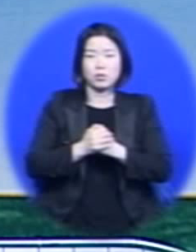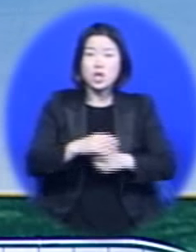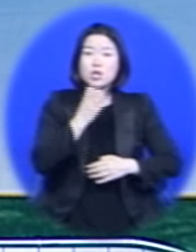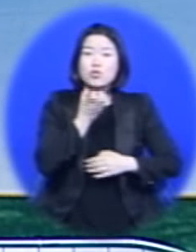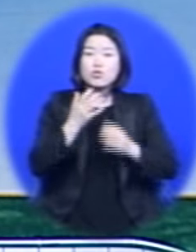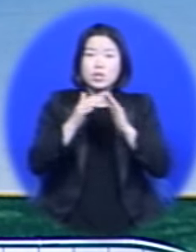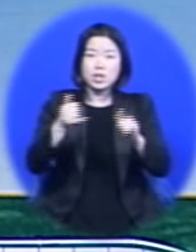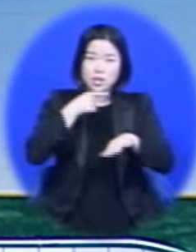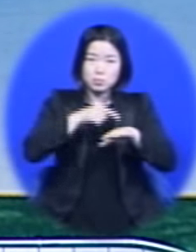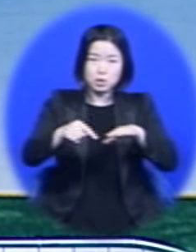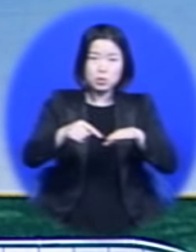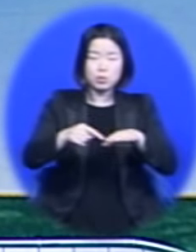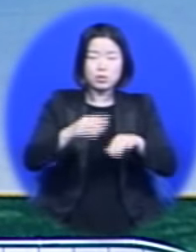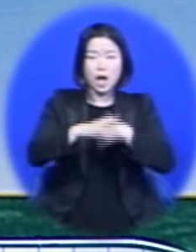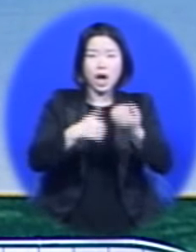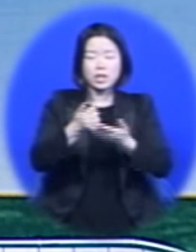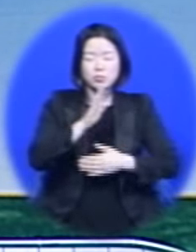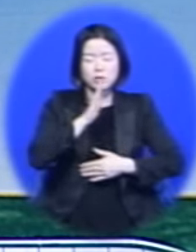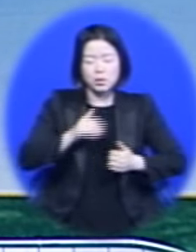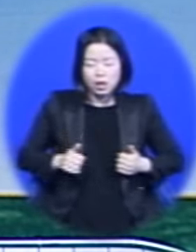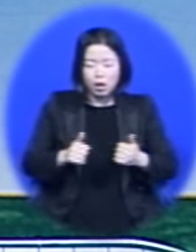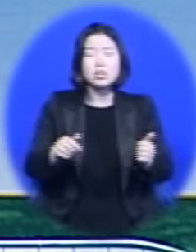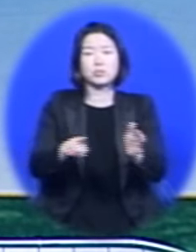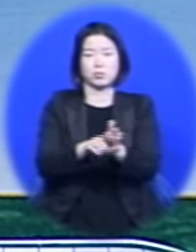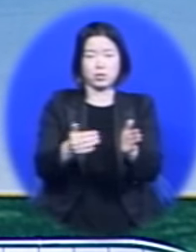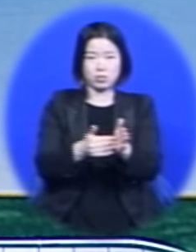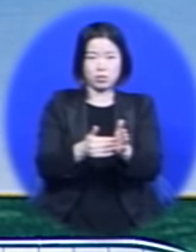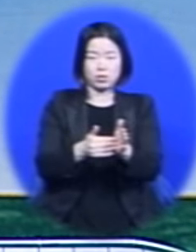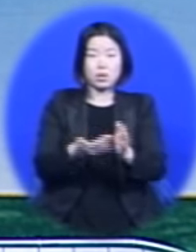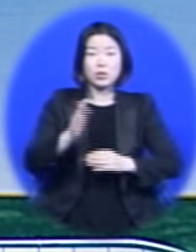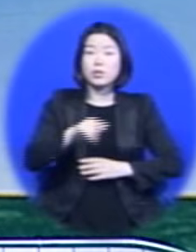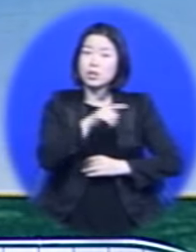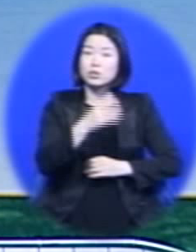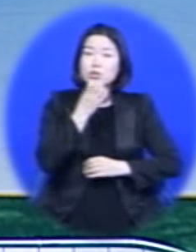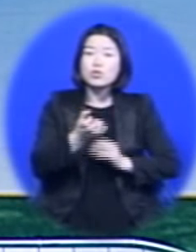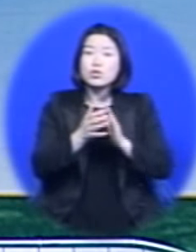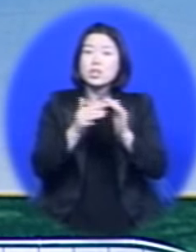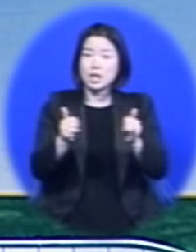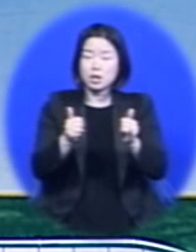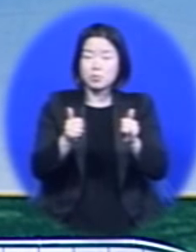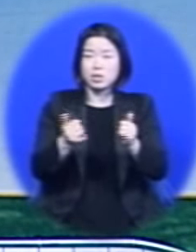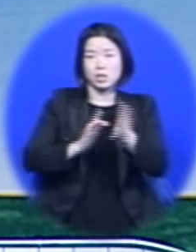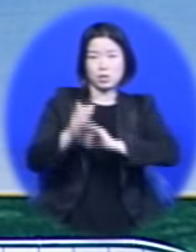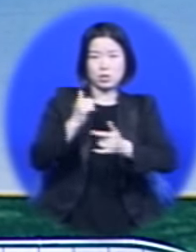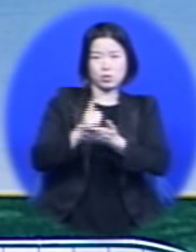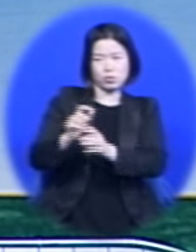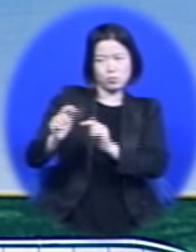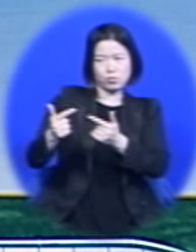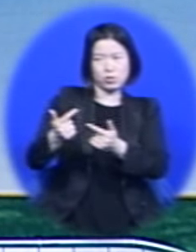정말 하나님을 열심히 믿었습니다. 그런데 그 유대민족이 예수님을 부인하고